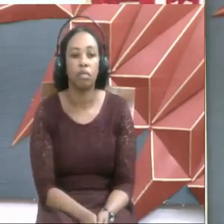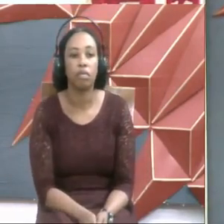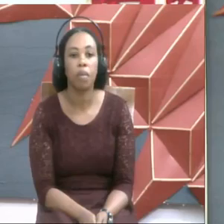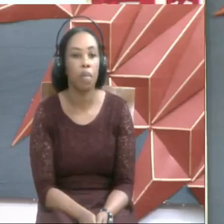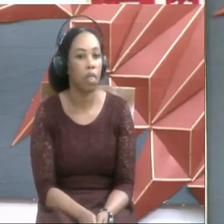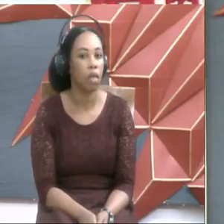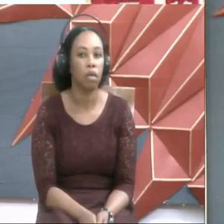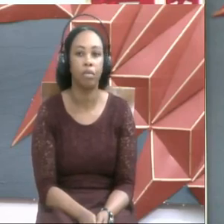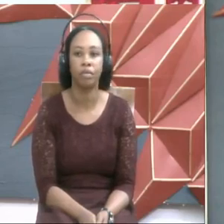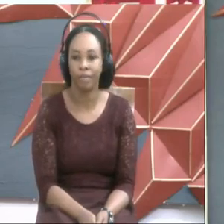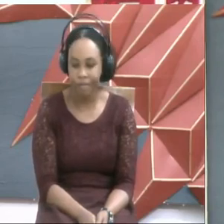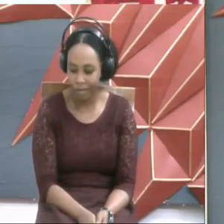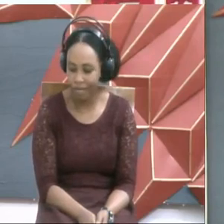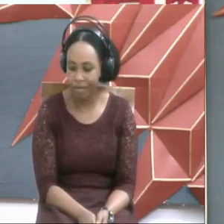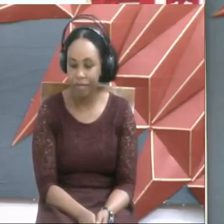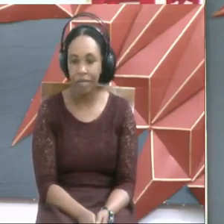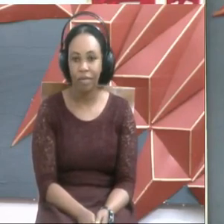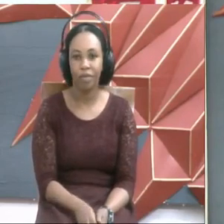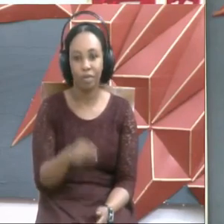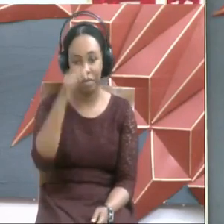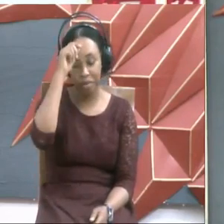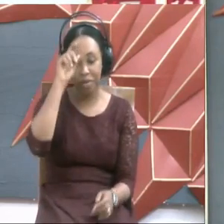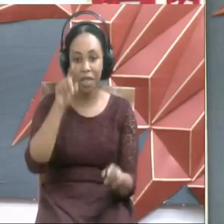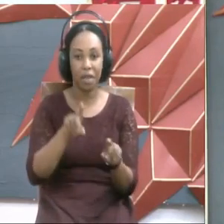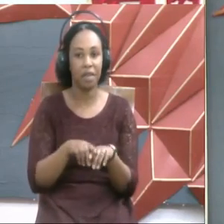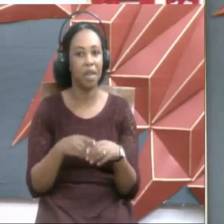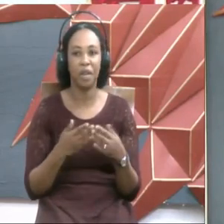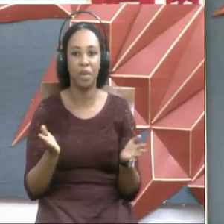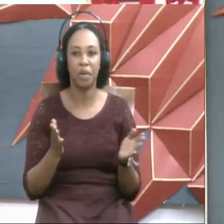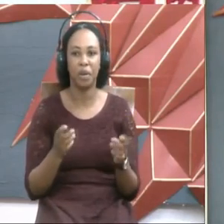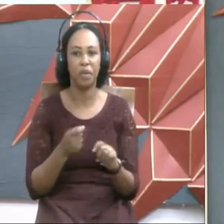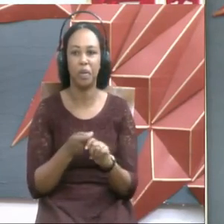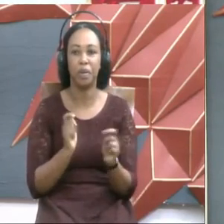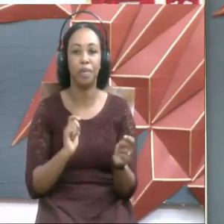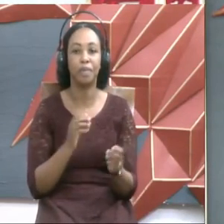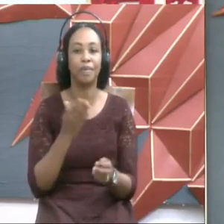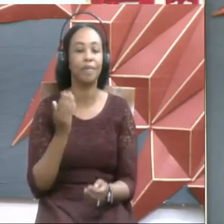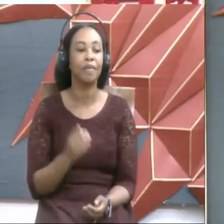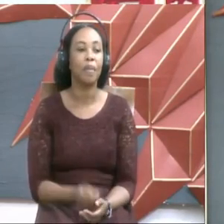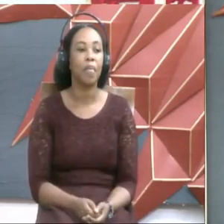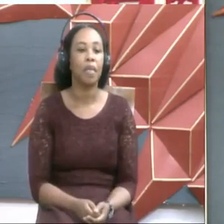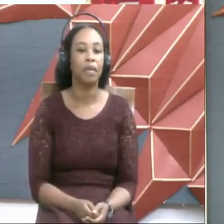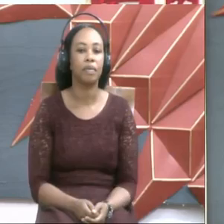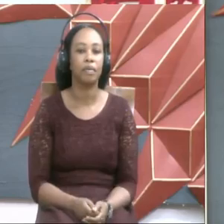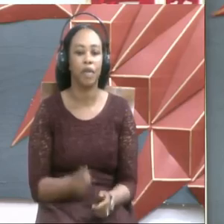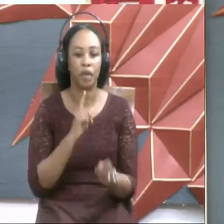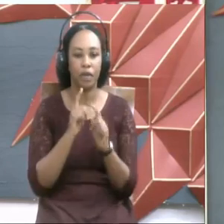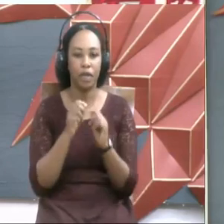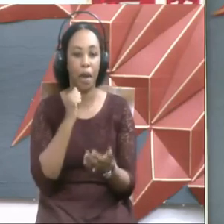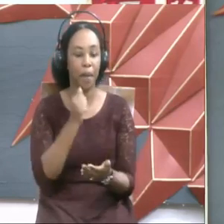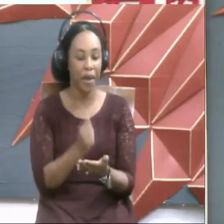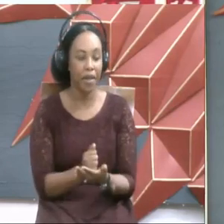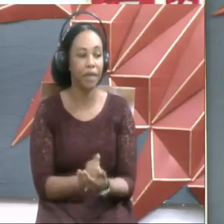éternelle. Je ne sais pas d'où venait Philippe. Je n'avais pas vu que Dieu le